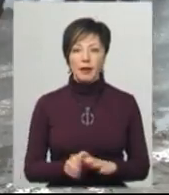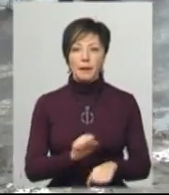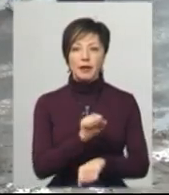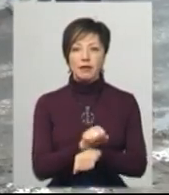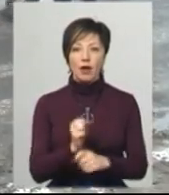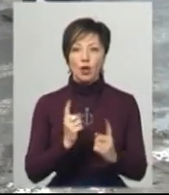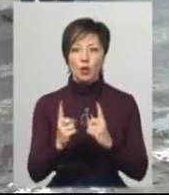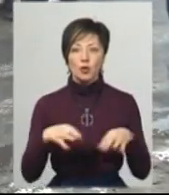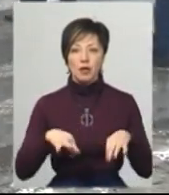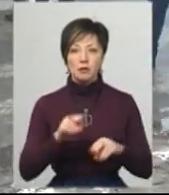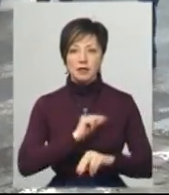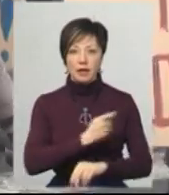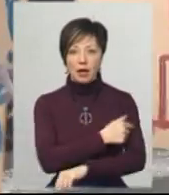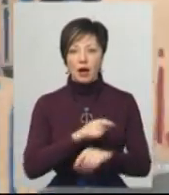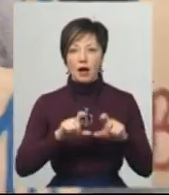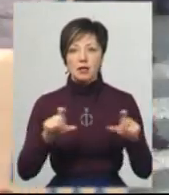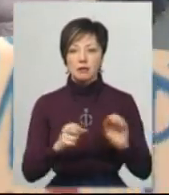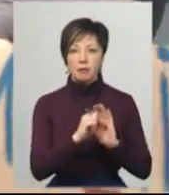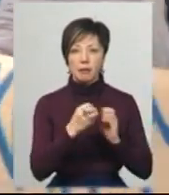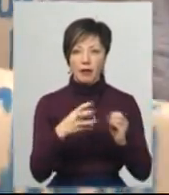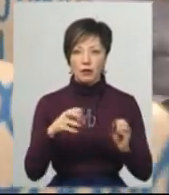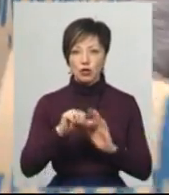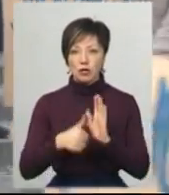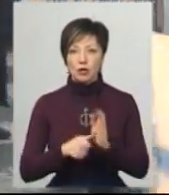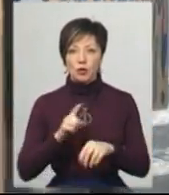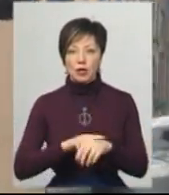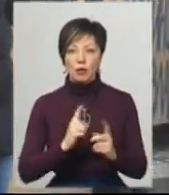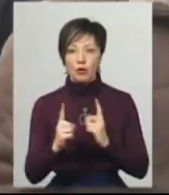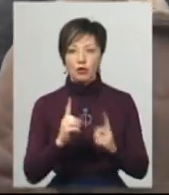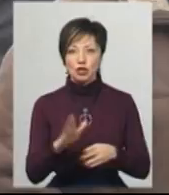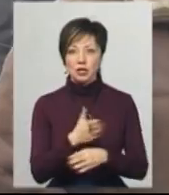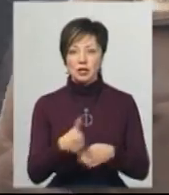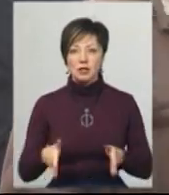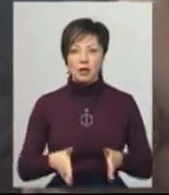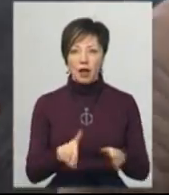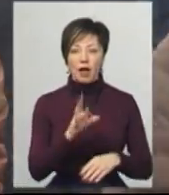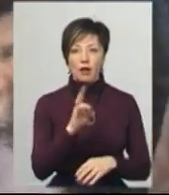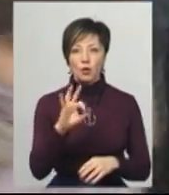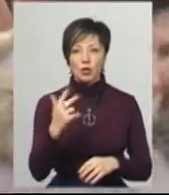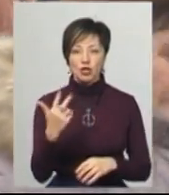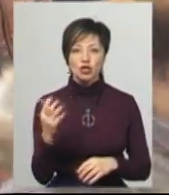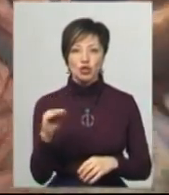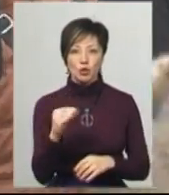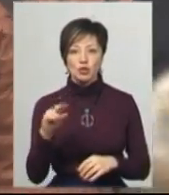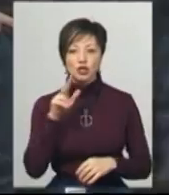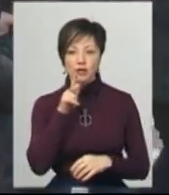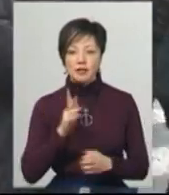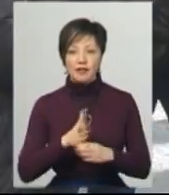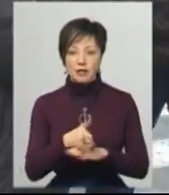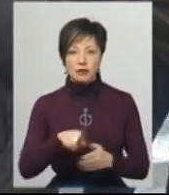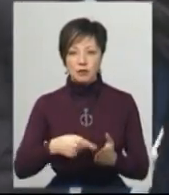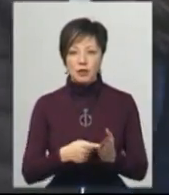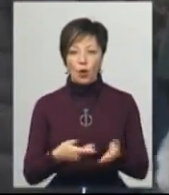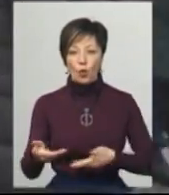Перекривали рух транспорту працівники лікарні з 15 до 16 години на проїжджій частині автошляху Н-03 Житомир-Чернівці на в'їзді в місто.